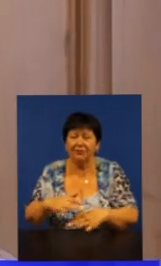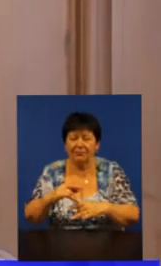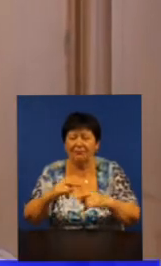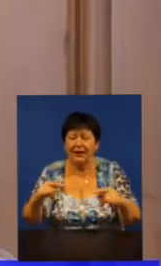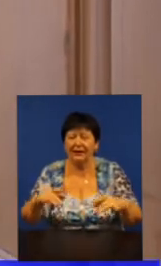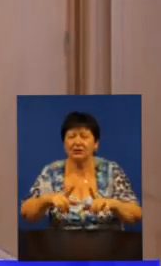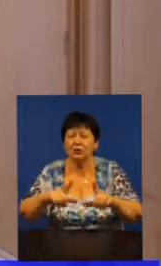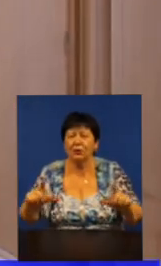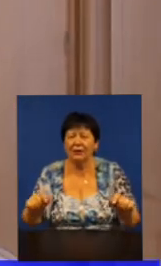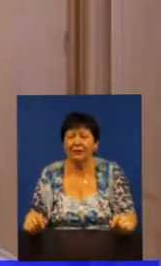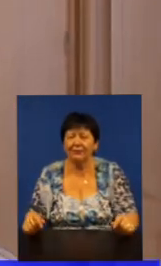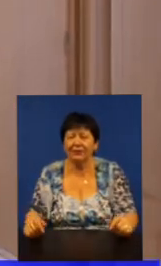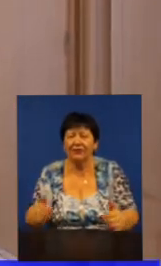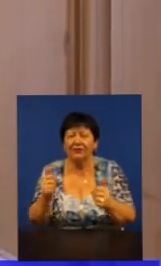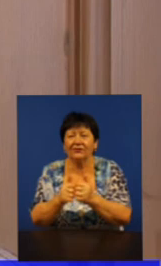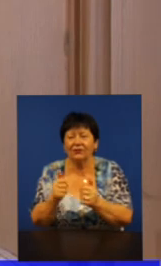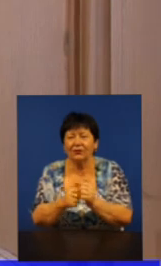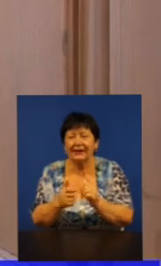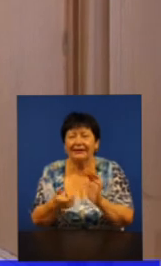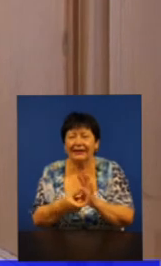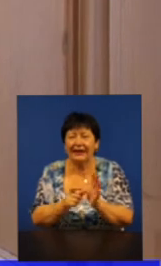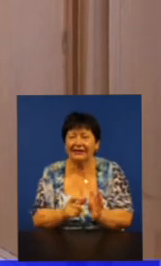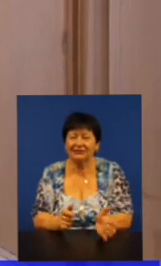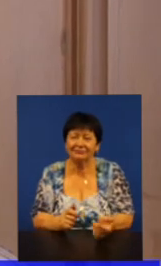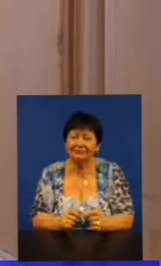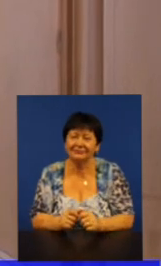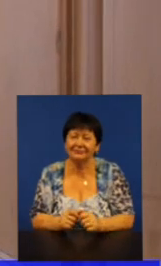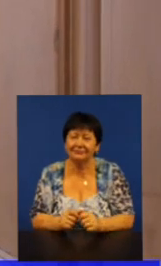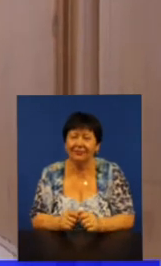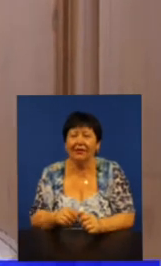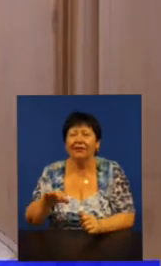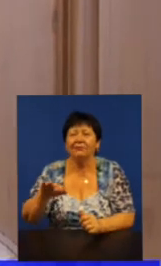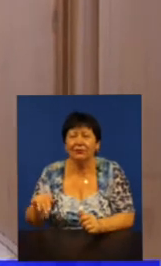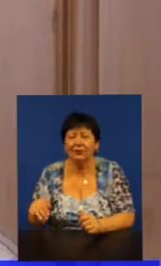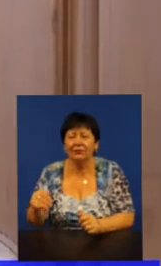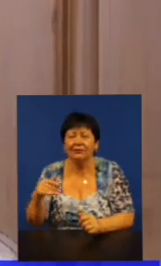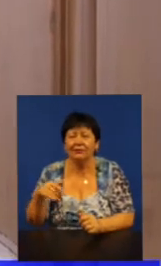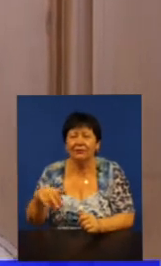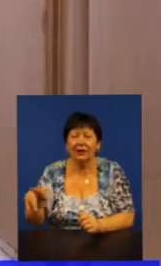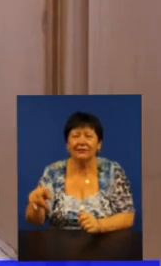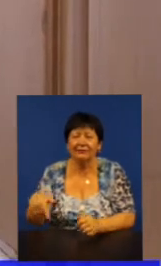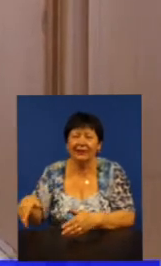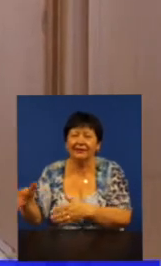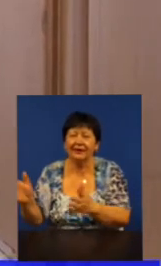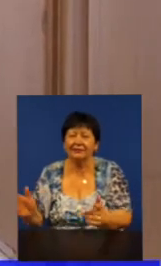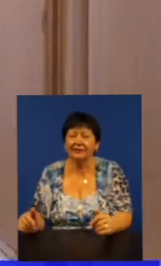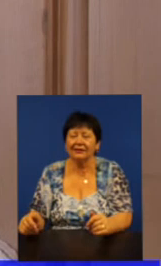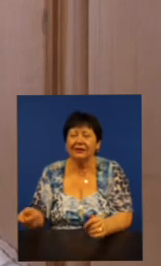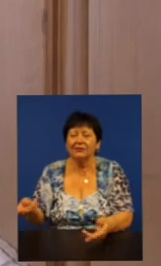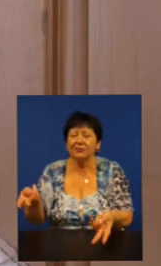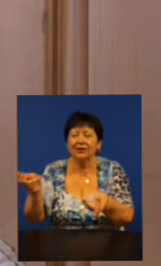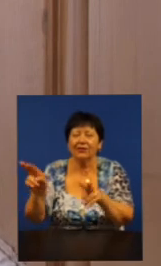școlii, a fost coleg de clasă un timp. Pe urmă eu m-am pornit pe alt cai,